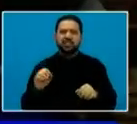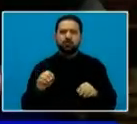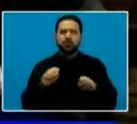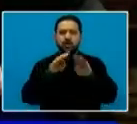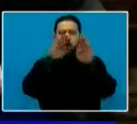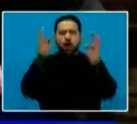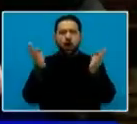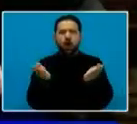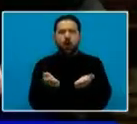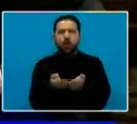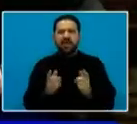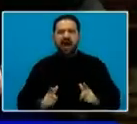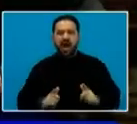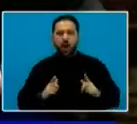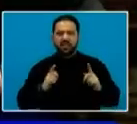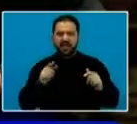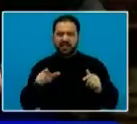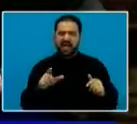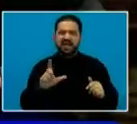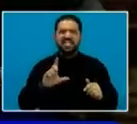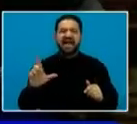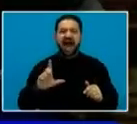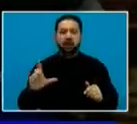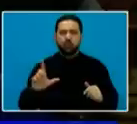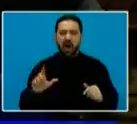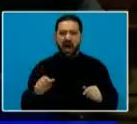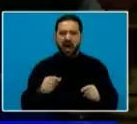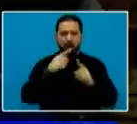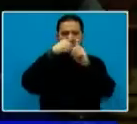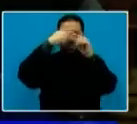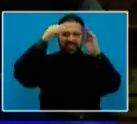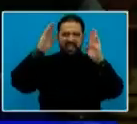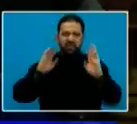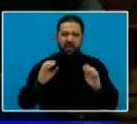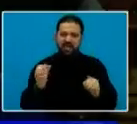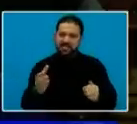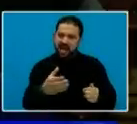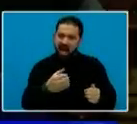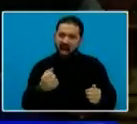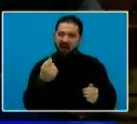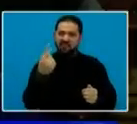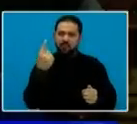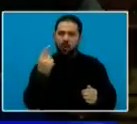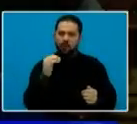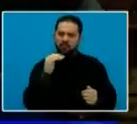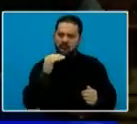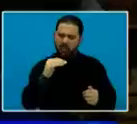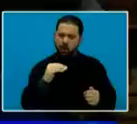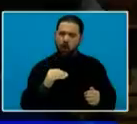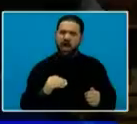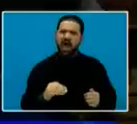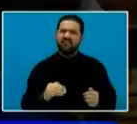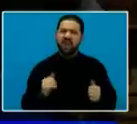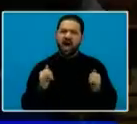că literatura duhovnicească, să-i spunem, actuală, avem o radiografie, să-i